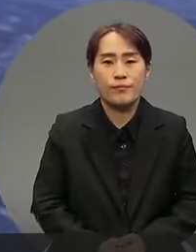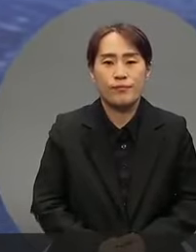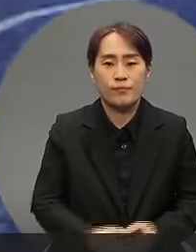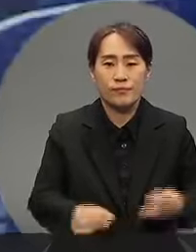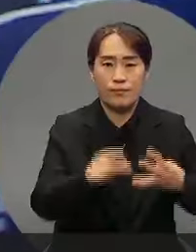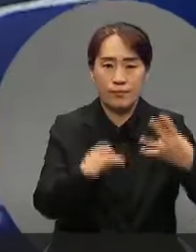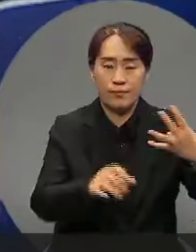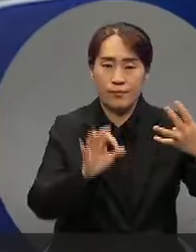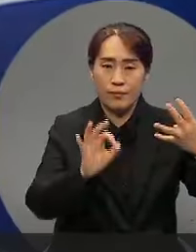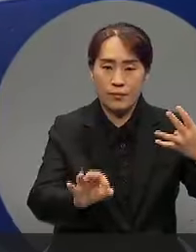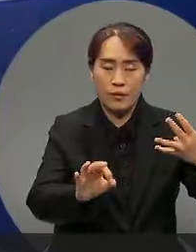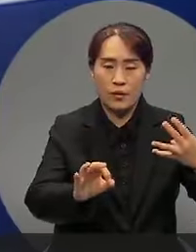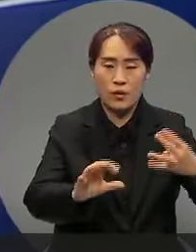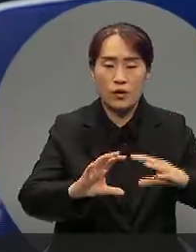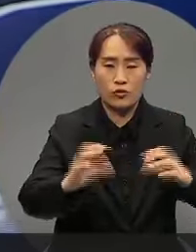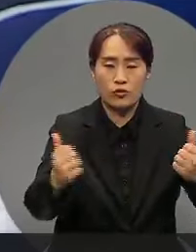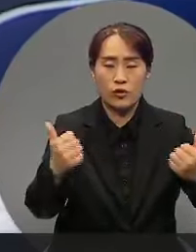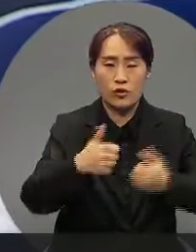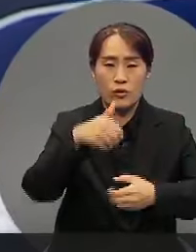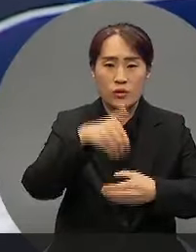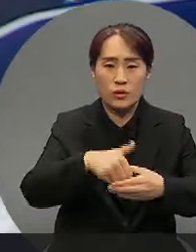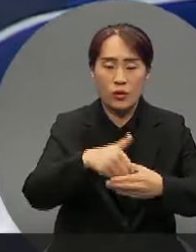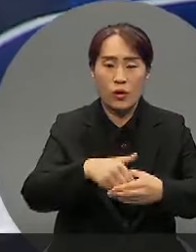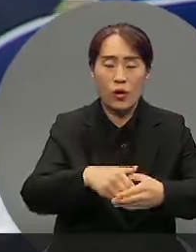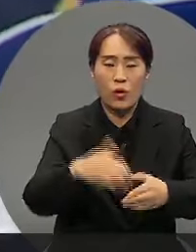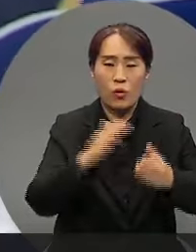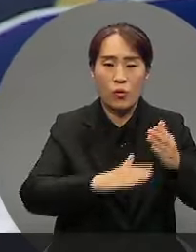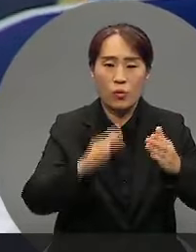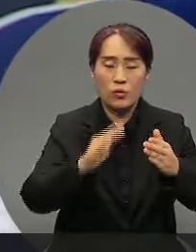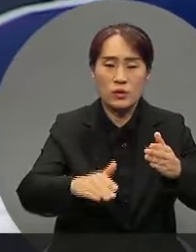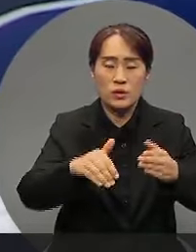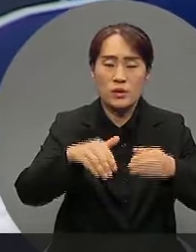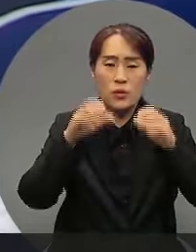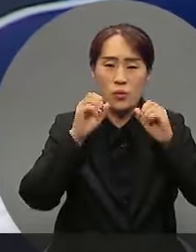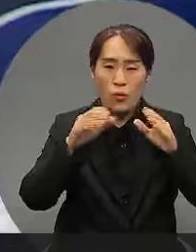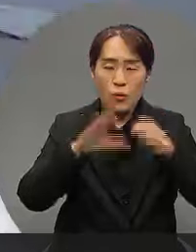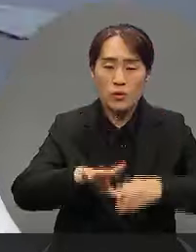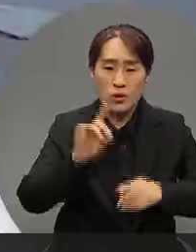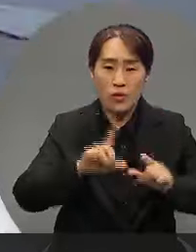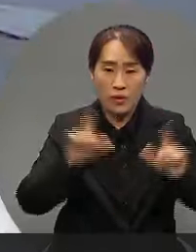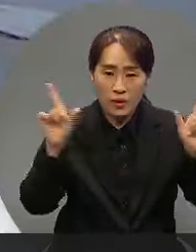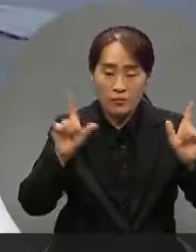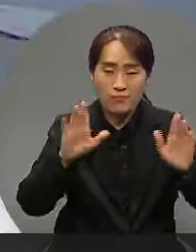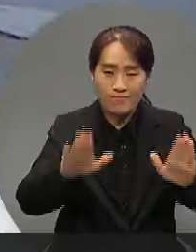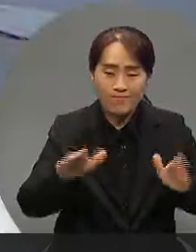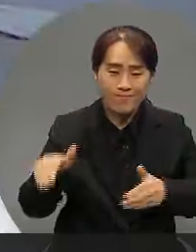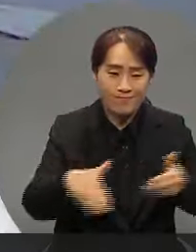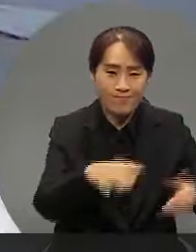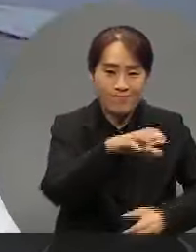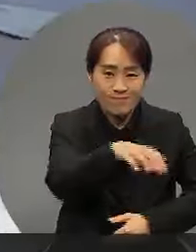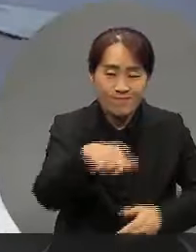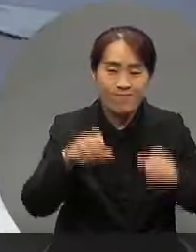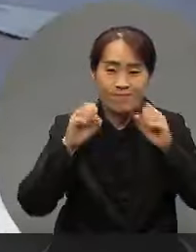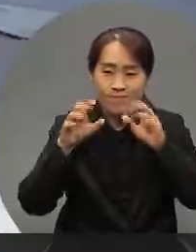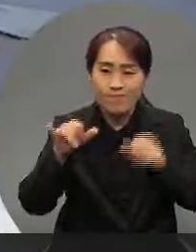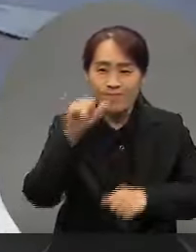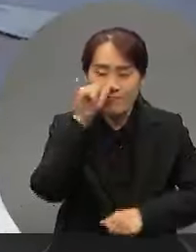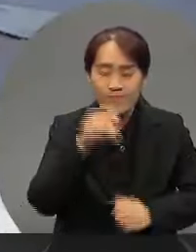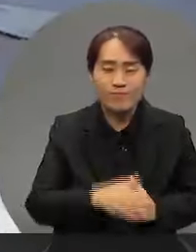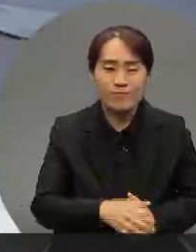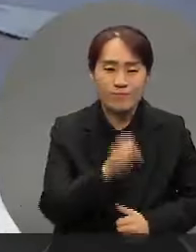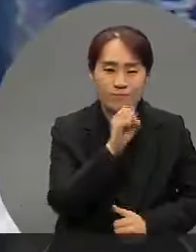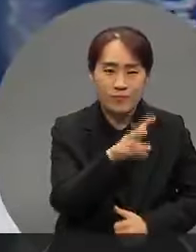4월 10일 총선 공식 선거운동 첫날인 오늘 도내 곳곳에서도 거리 유세가 시작됐습니다. 충북 여야는